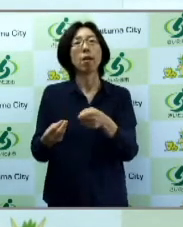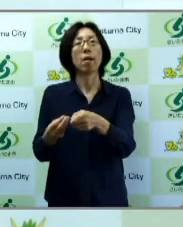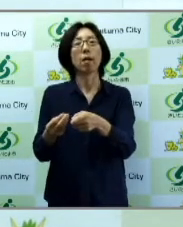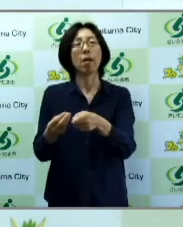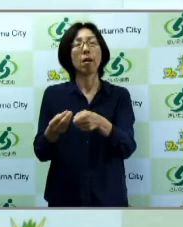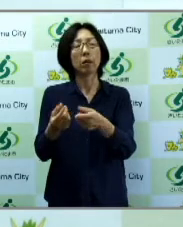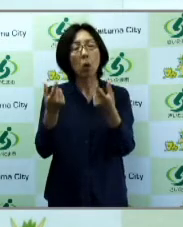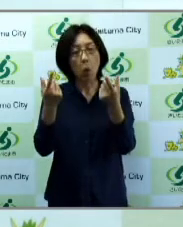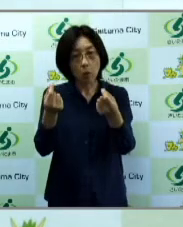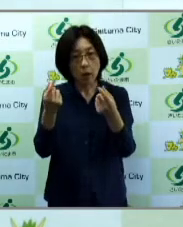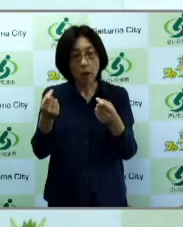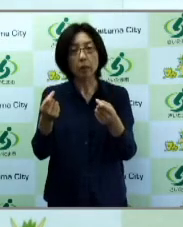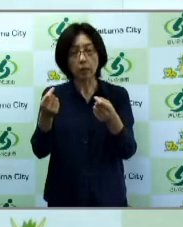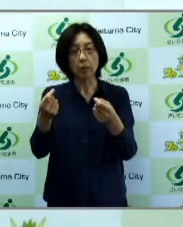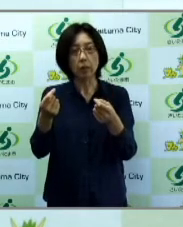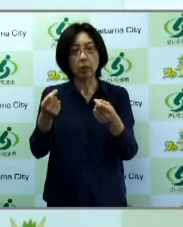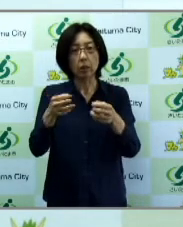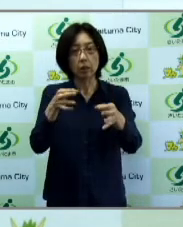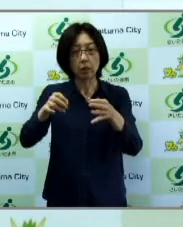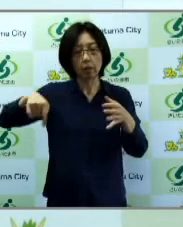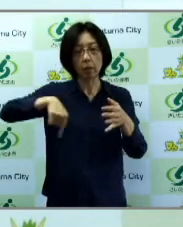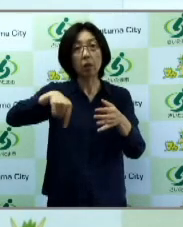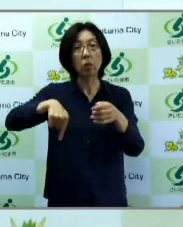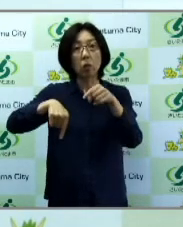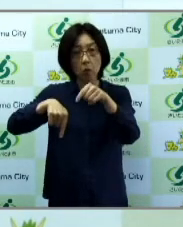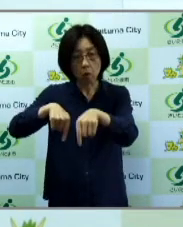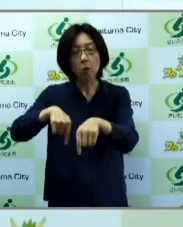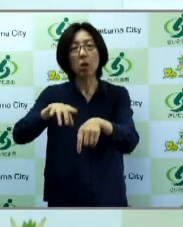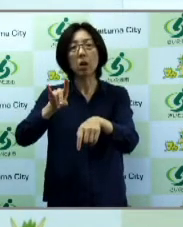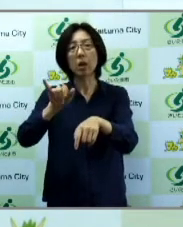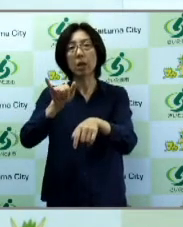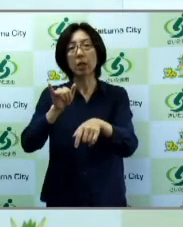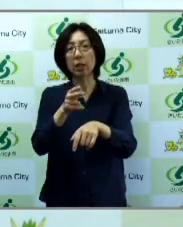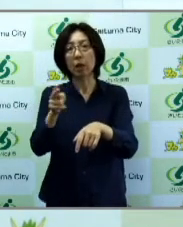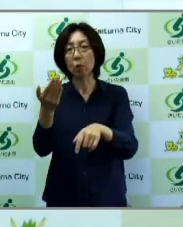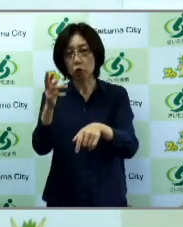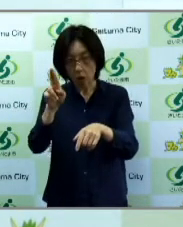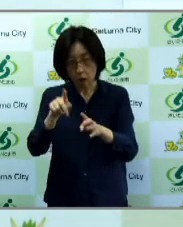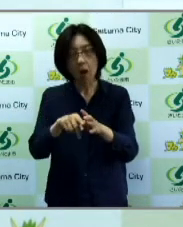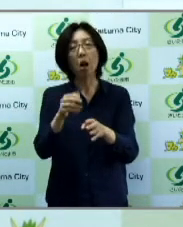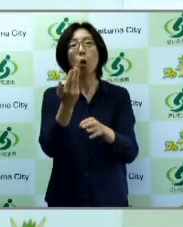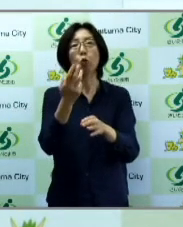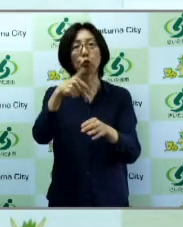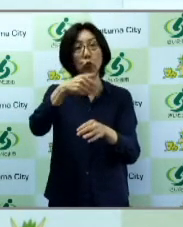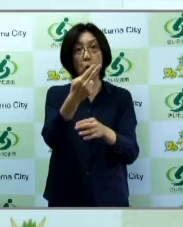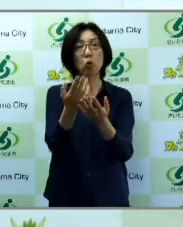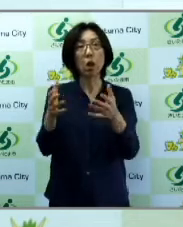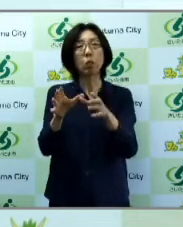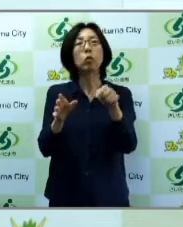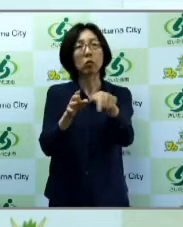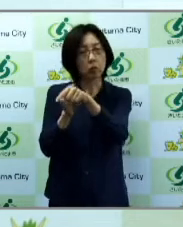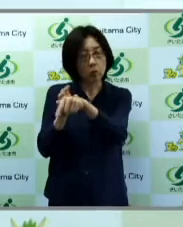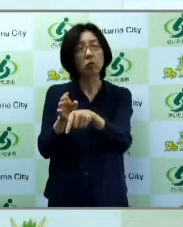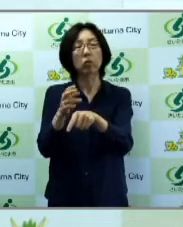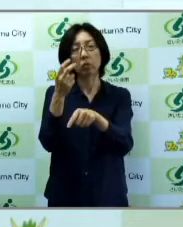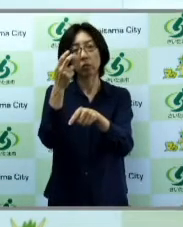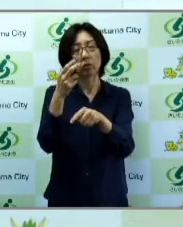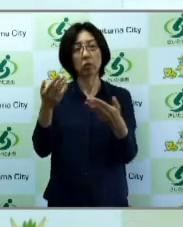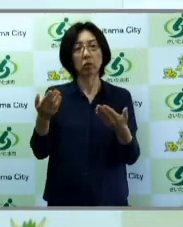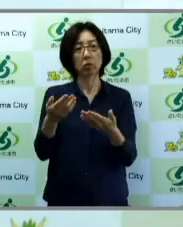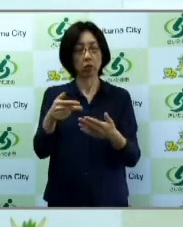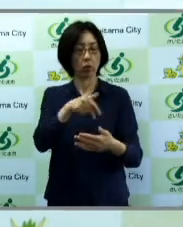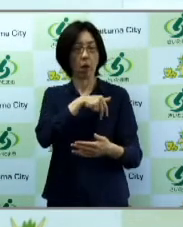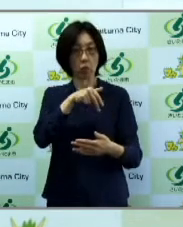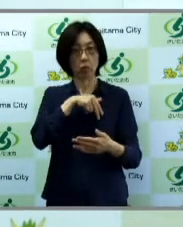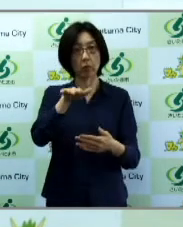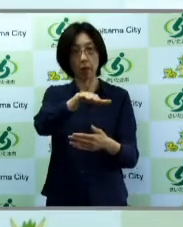やっていくということであります。もちろんそれ以外に通常の PCR 検査の中で、発生した濃厚接触者